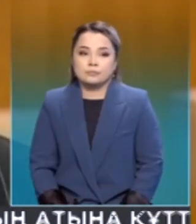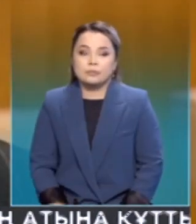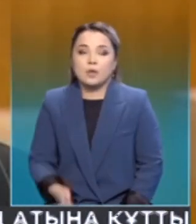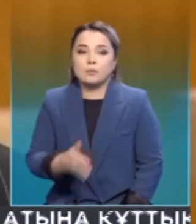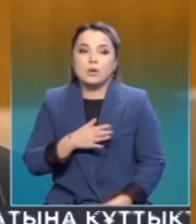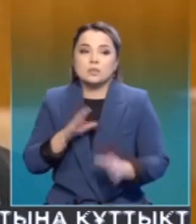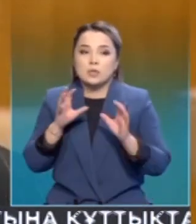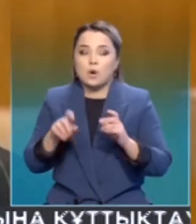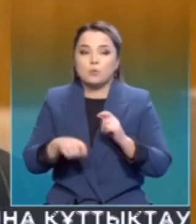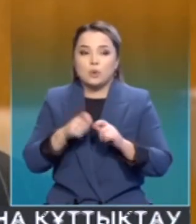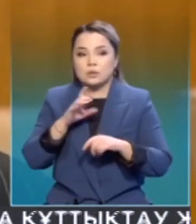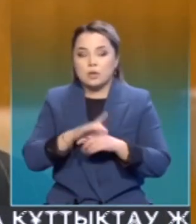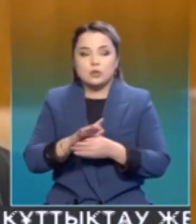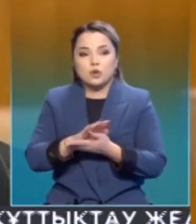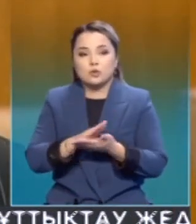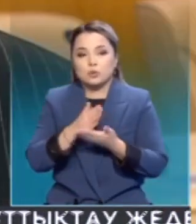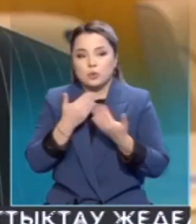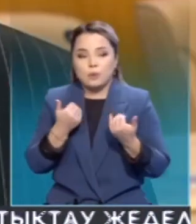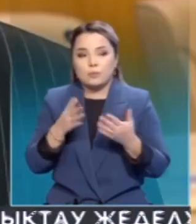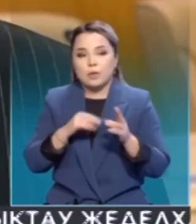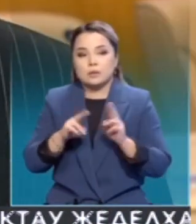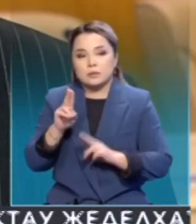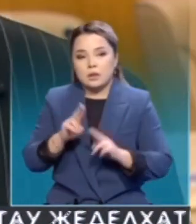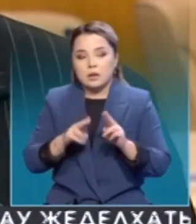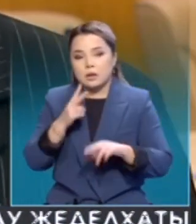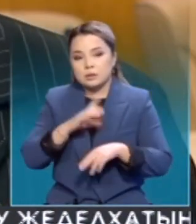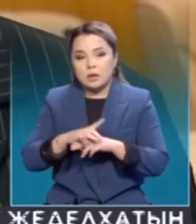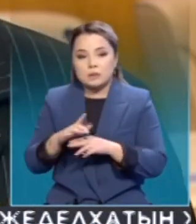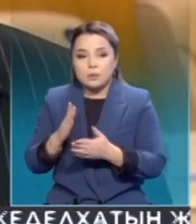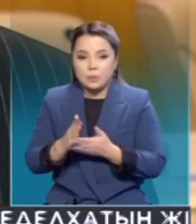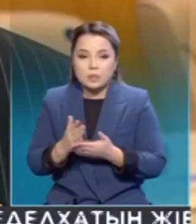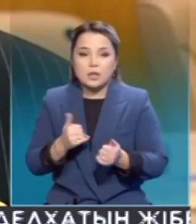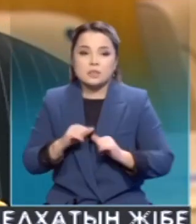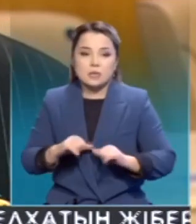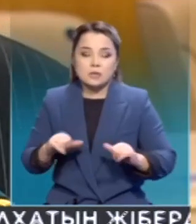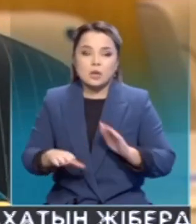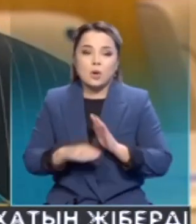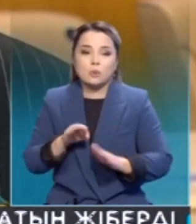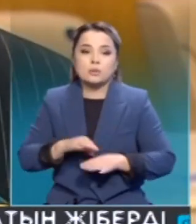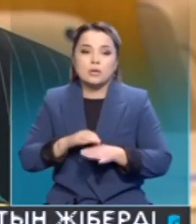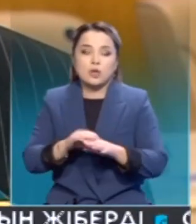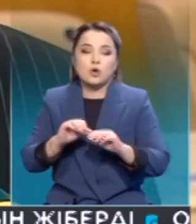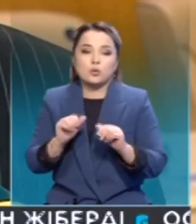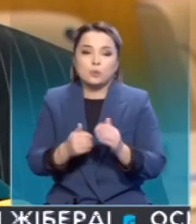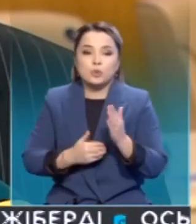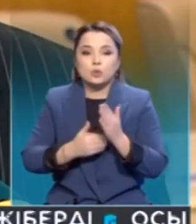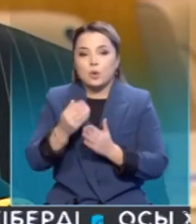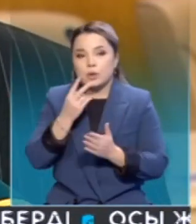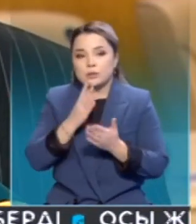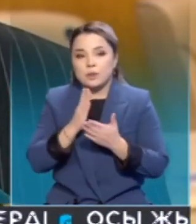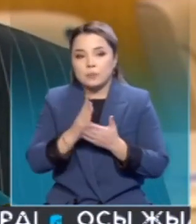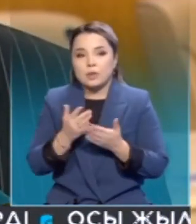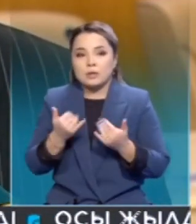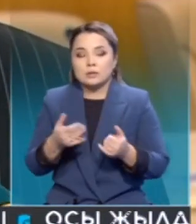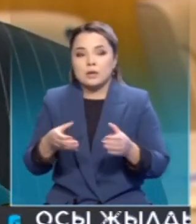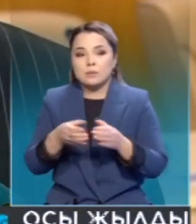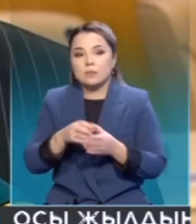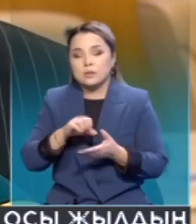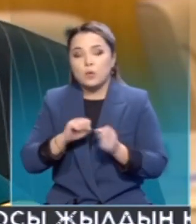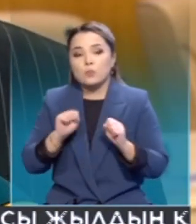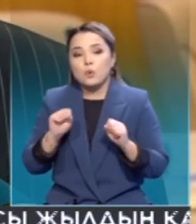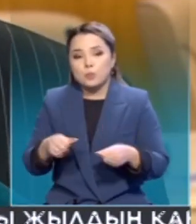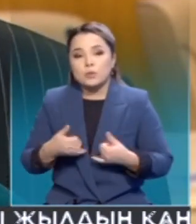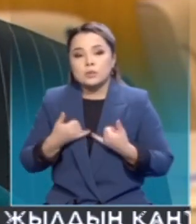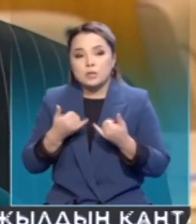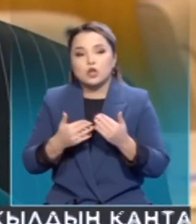Біз заң бұзушылықтарды байқаған жоқпыз. Барлық ереже сақталды. Сайлау комиссиялары жоғары ұйымдастырушылық деңгейде жұмыс істеді. Инклюзивті мүмкіндіктерге де